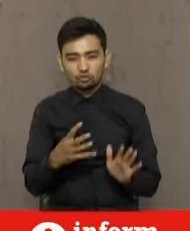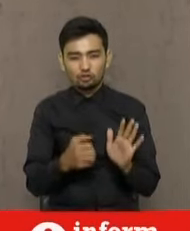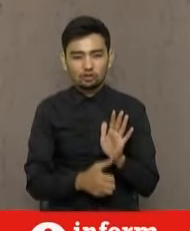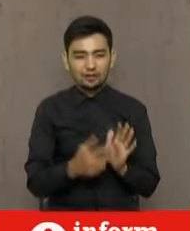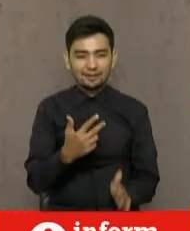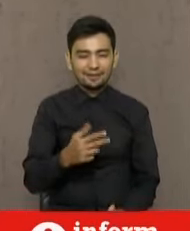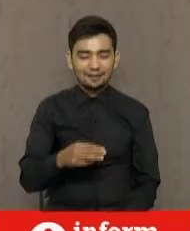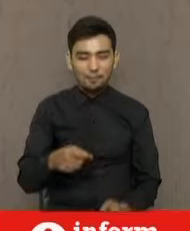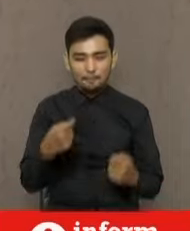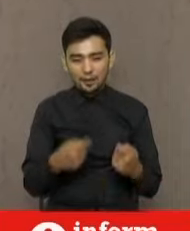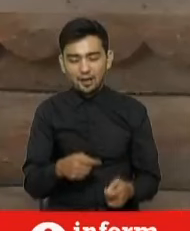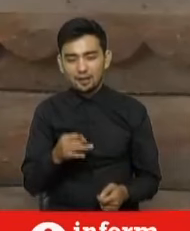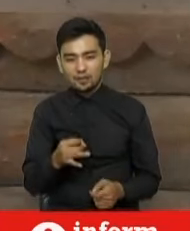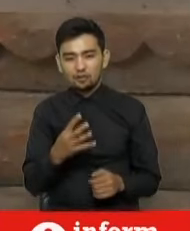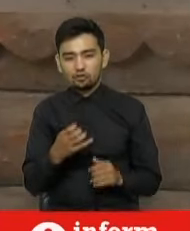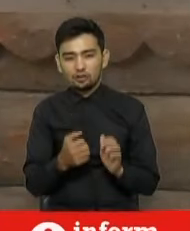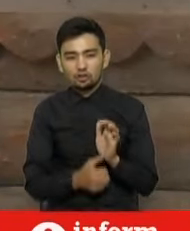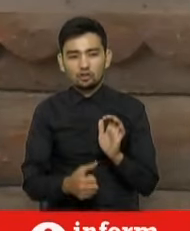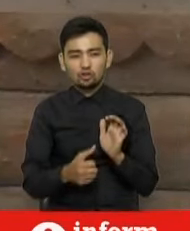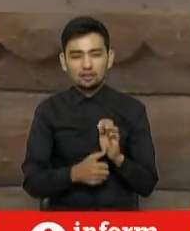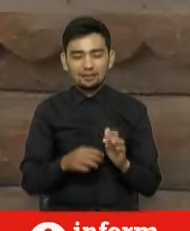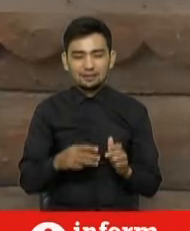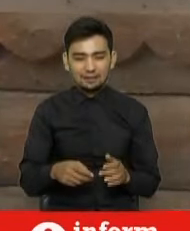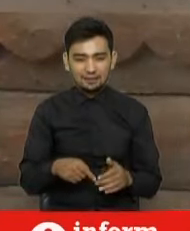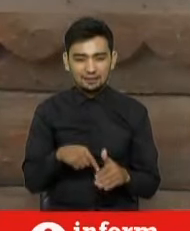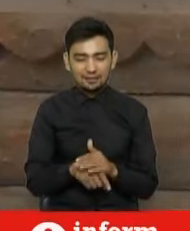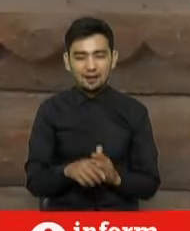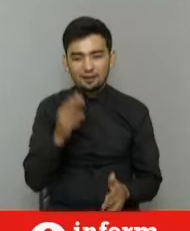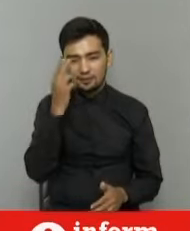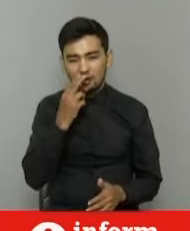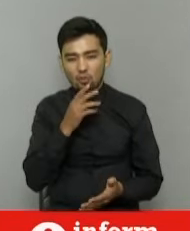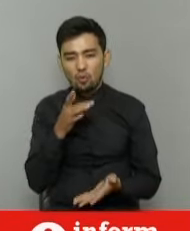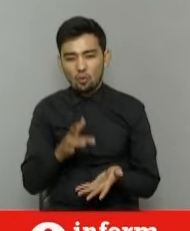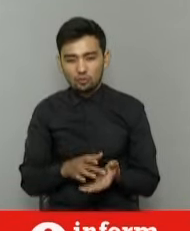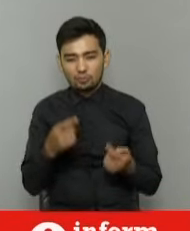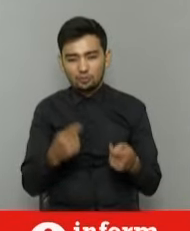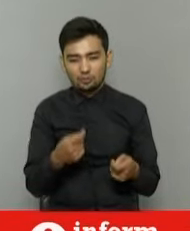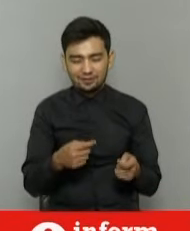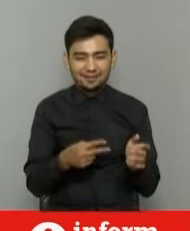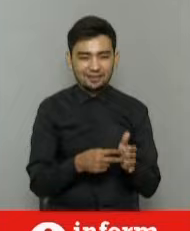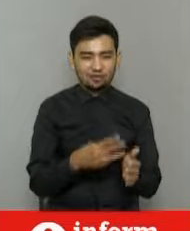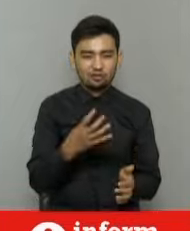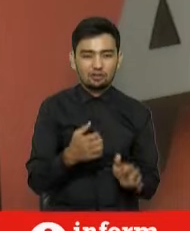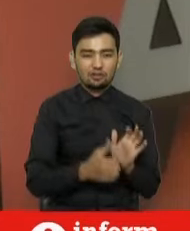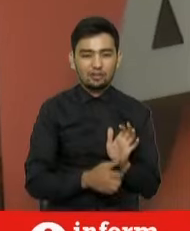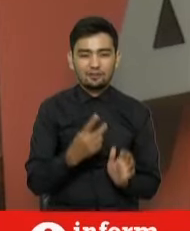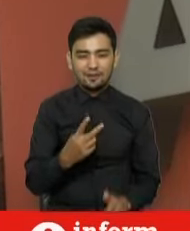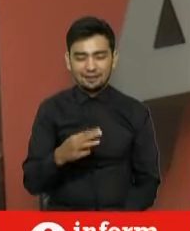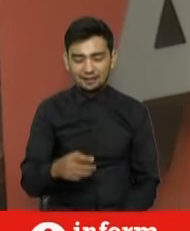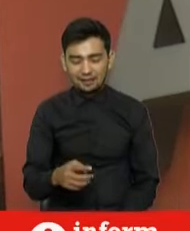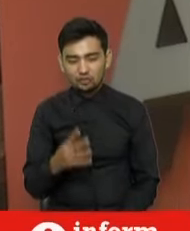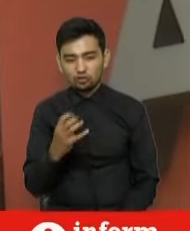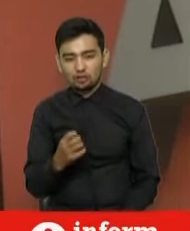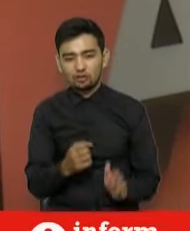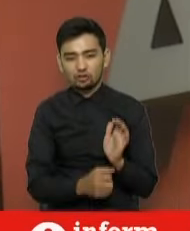теңгеден сатылып, сатып алу бағамы 466 теңгеге жетті. Ал Астана қаласы бойынша сату бағамы 462 теңге, сатып алу құны